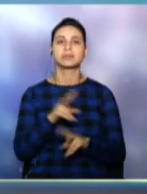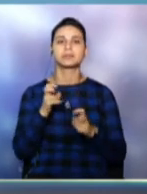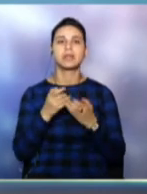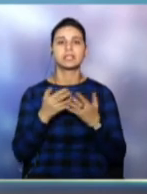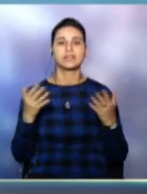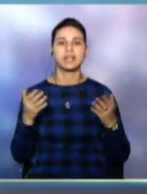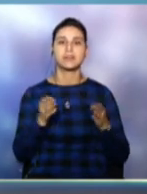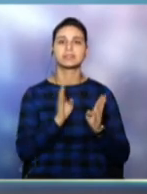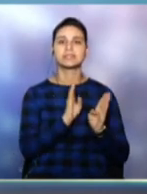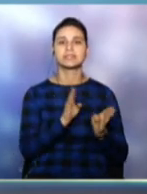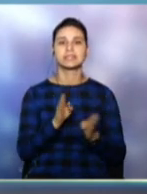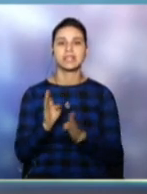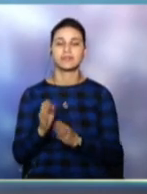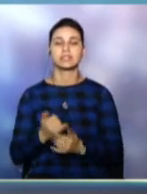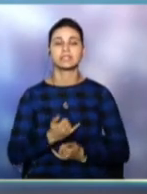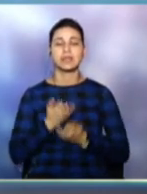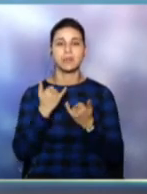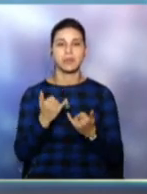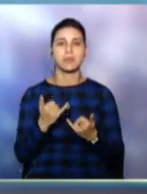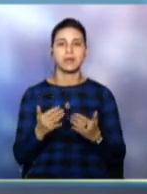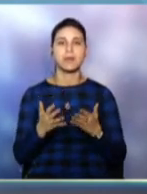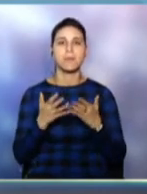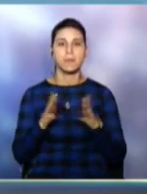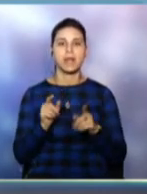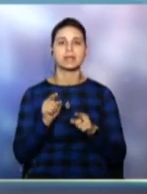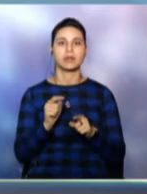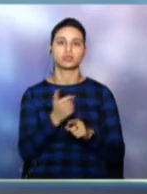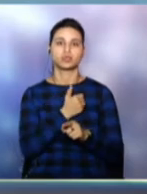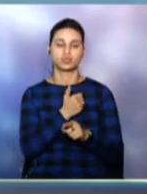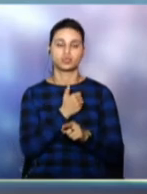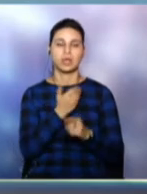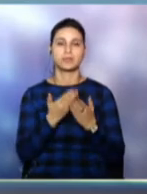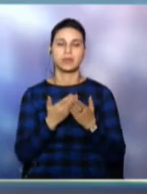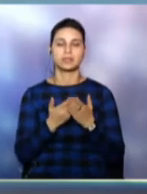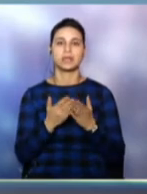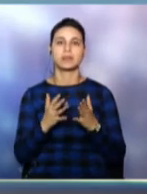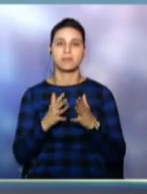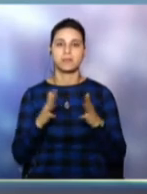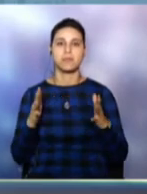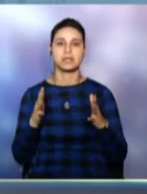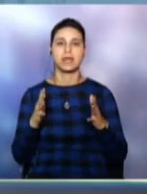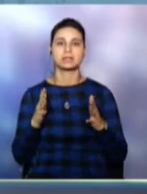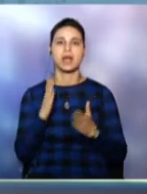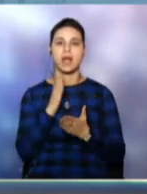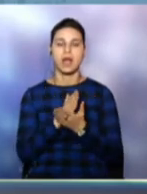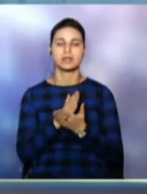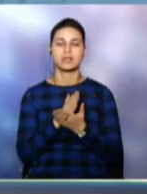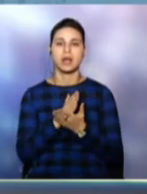ნივთიერების თუ ქცევის მიმართ უფრო მაღალი მოწყალობა აქვს, ანუ უფრო მეტად